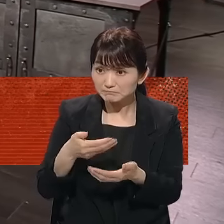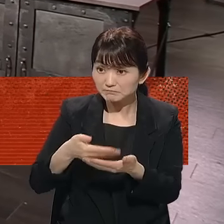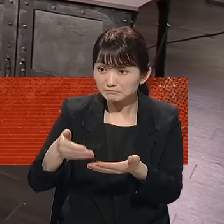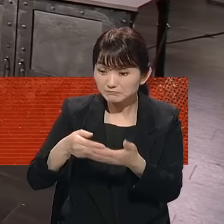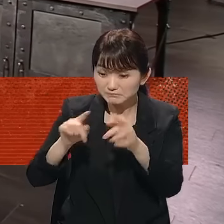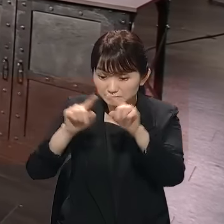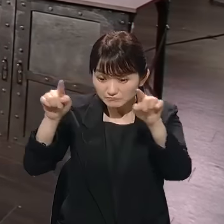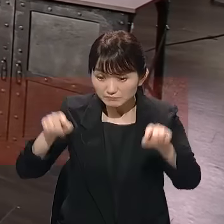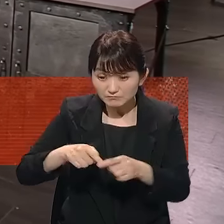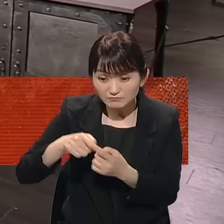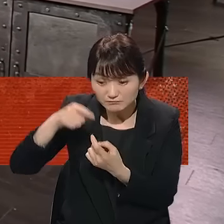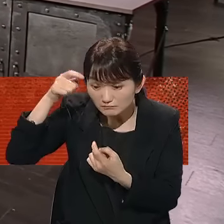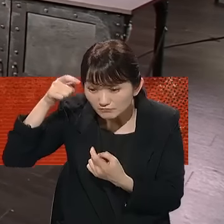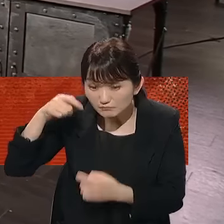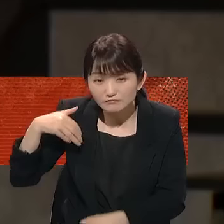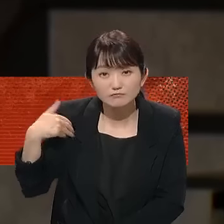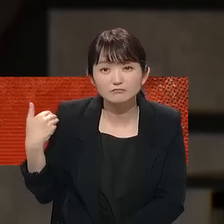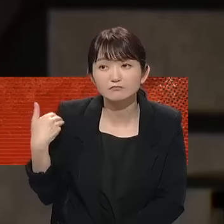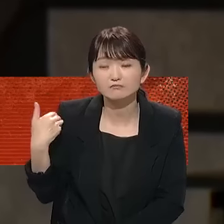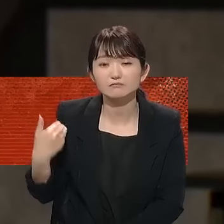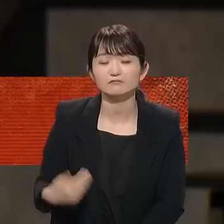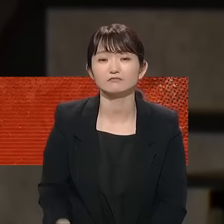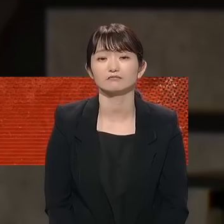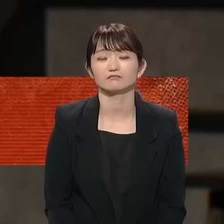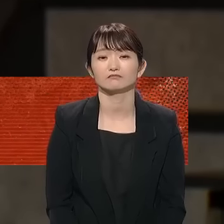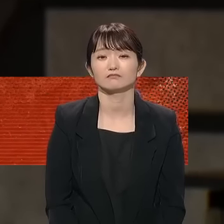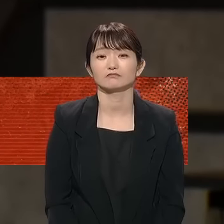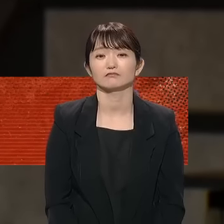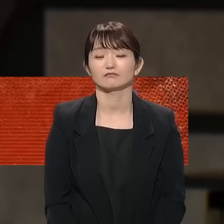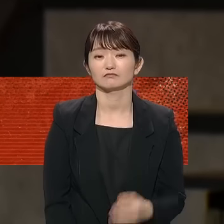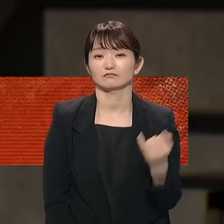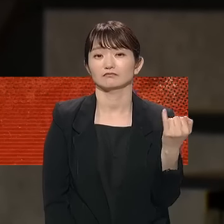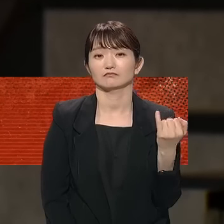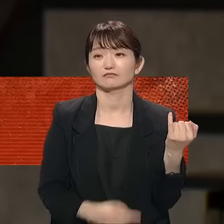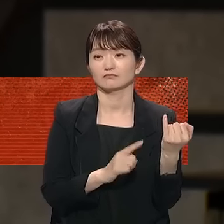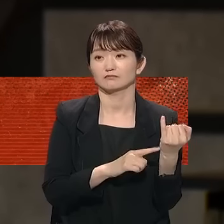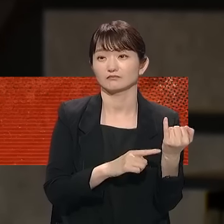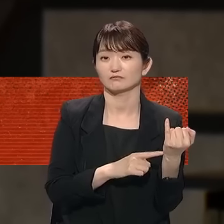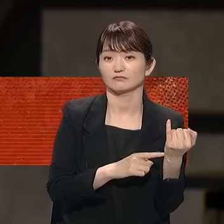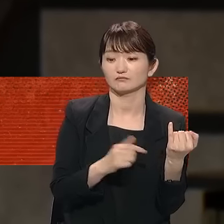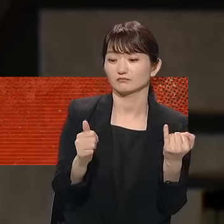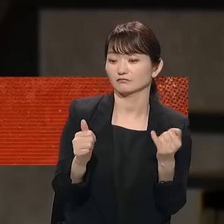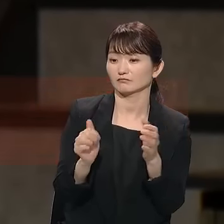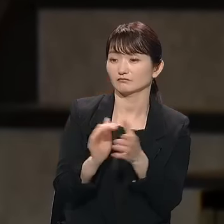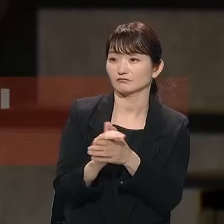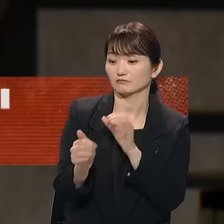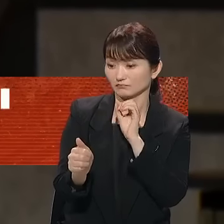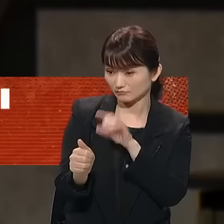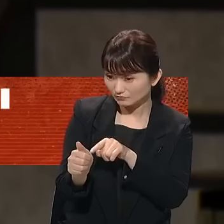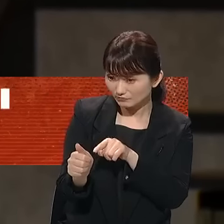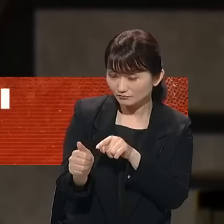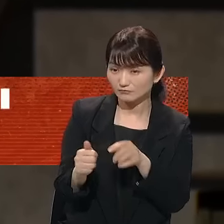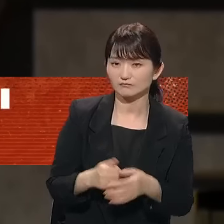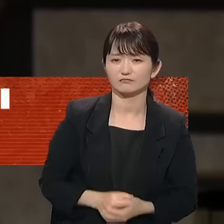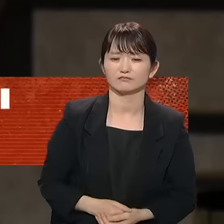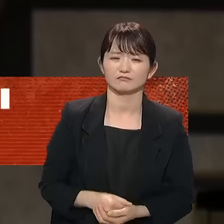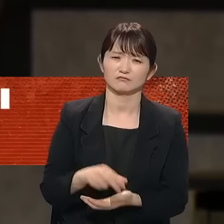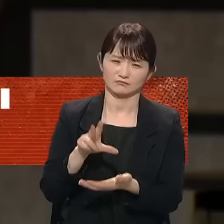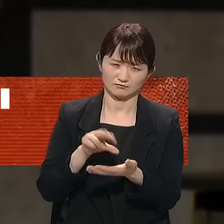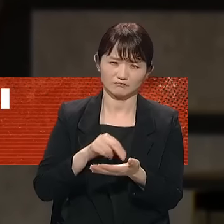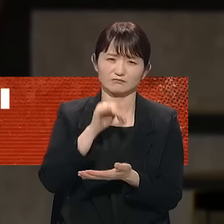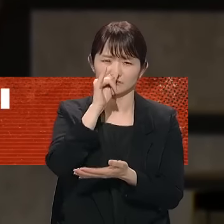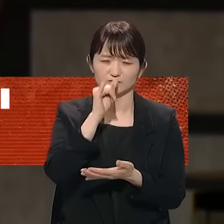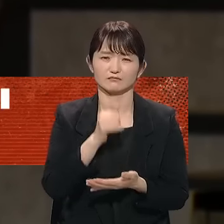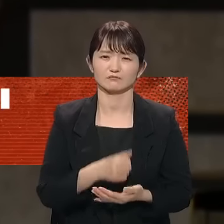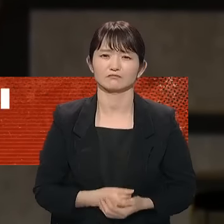뭐 보지 않아서 잘 모르긴 하겠습니다만, 일단 그 저 여성이 저렇게 얘기를 할 정도면 저건 분명히 문제가 있는